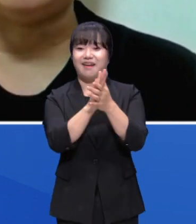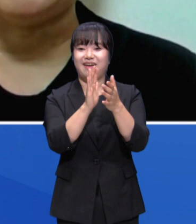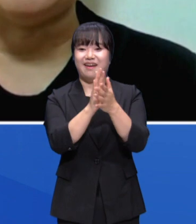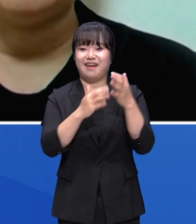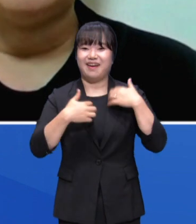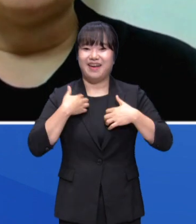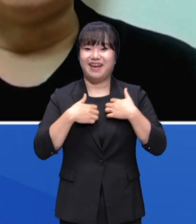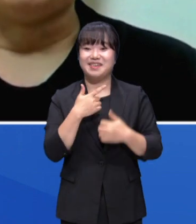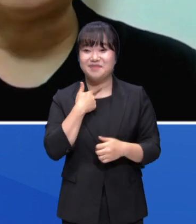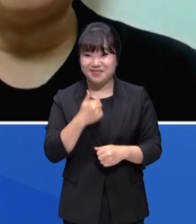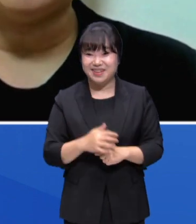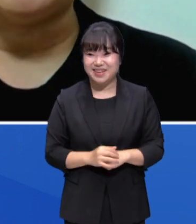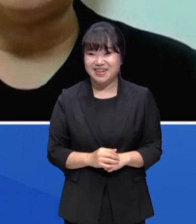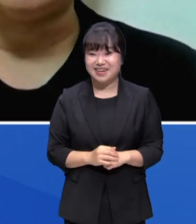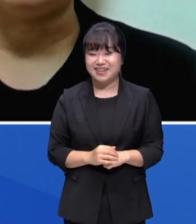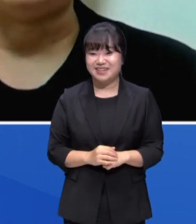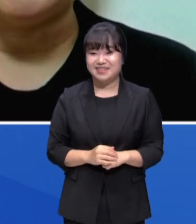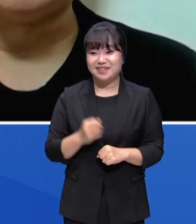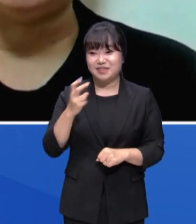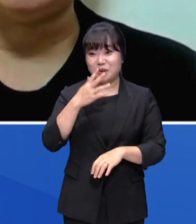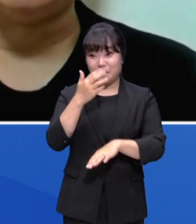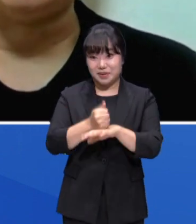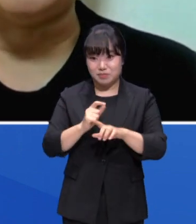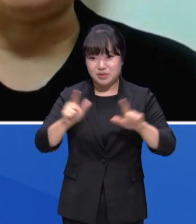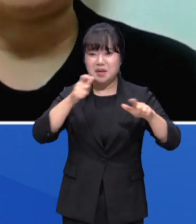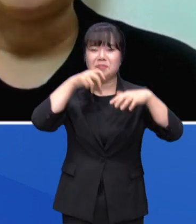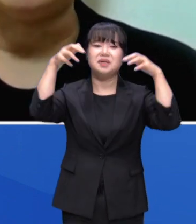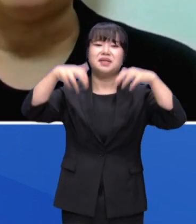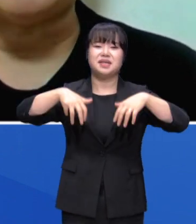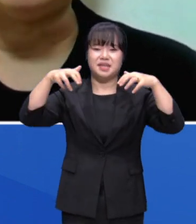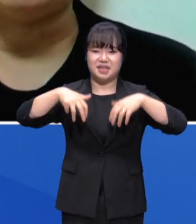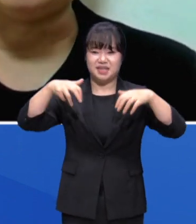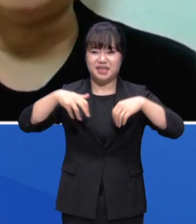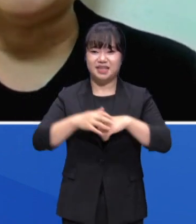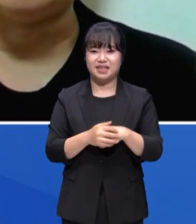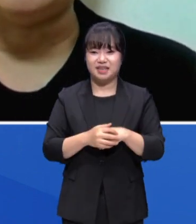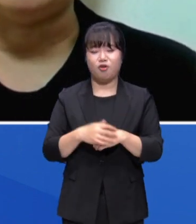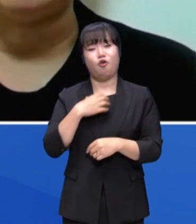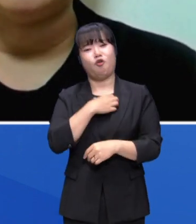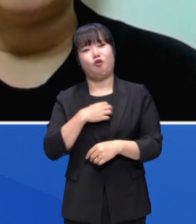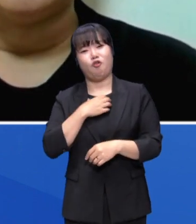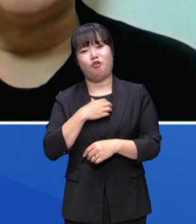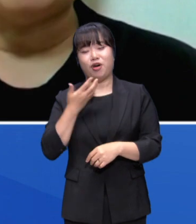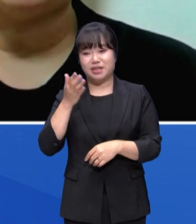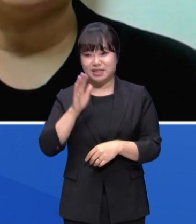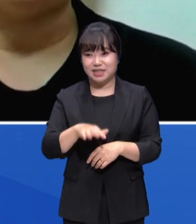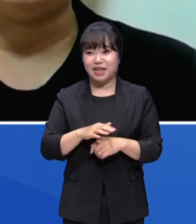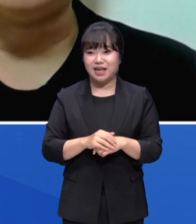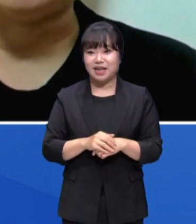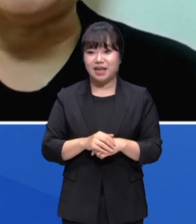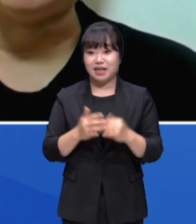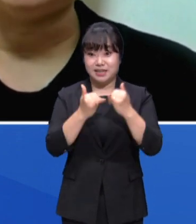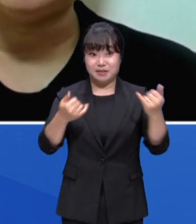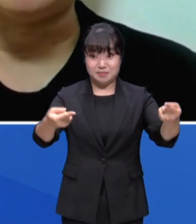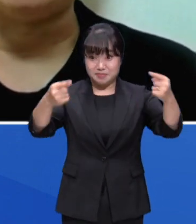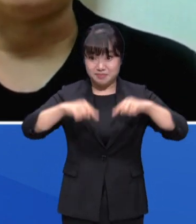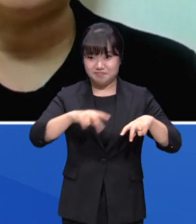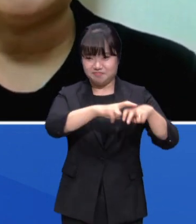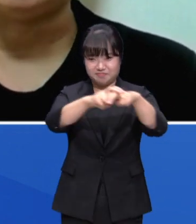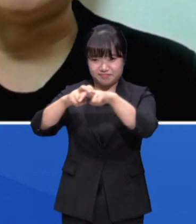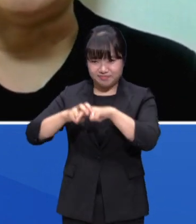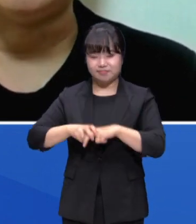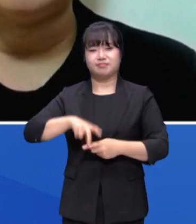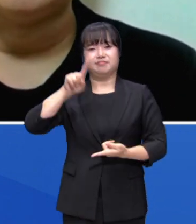주시기도 했습니다. 예, 마지막 날에는 사실 비가 내리는 가운데 굉장히 많은 걱정을 했는데요. 예, 함께하는 주민들이 자리를 뜨지